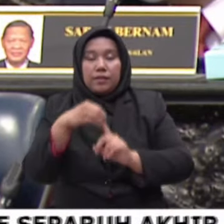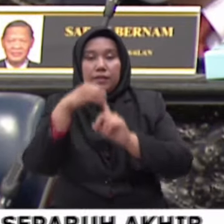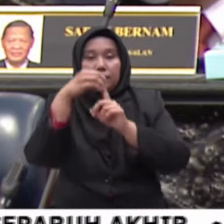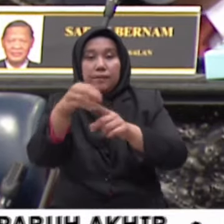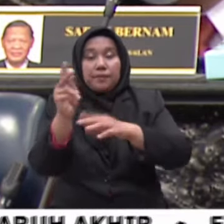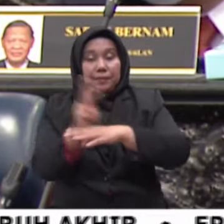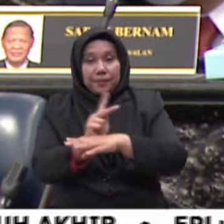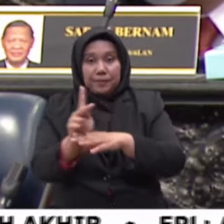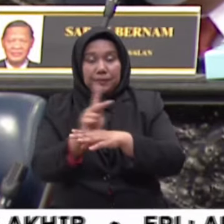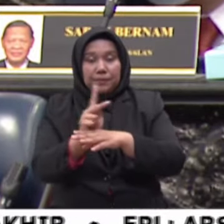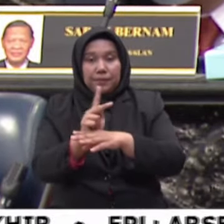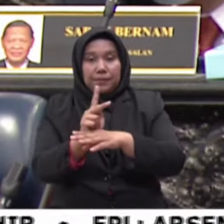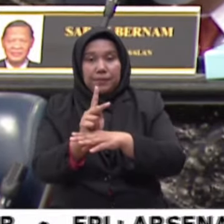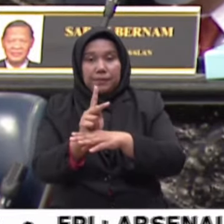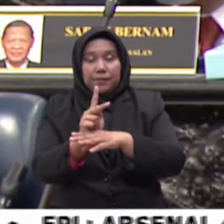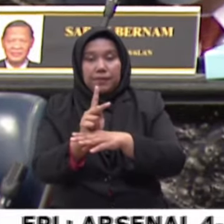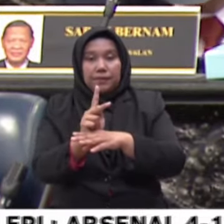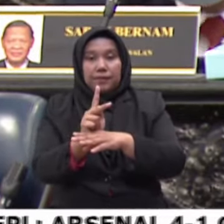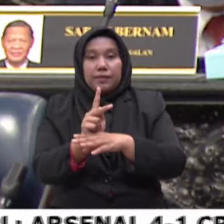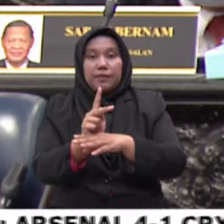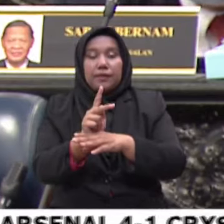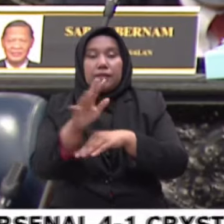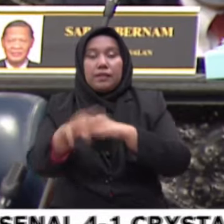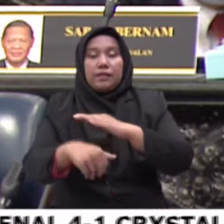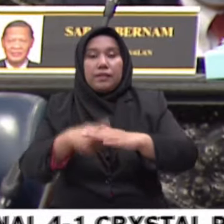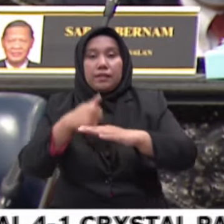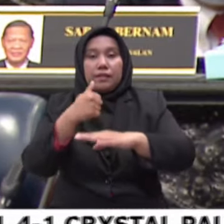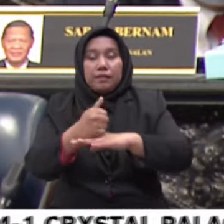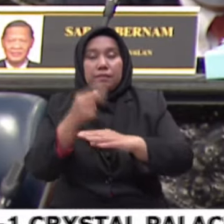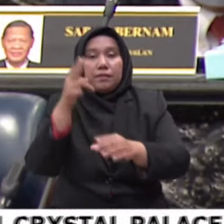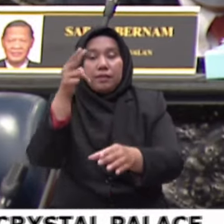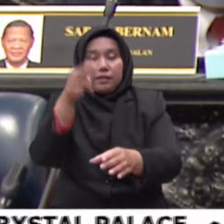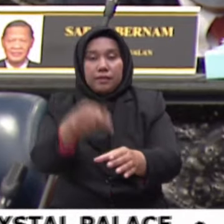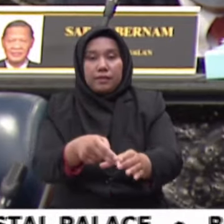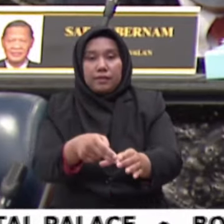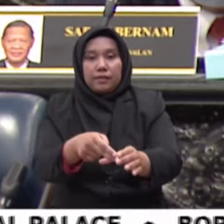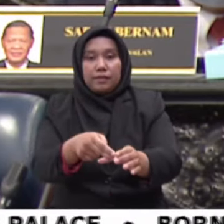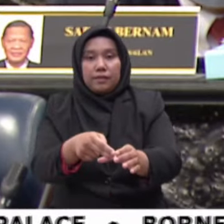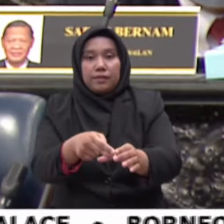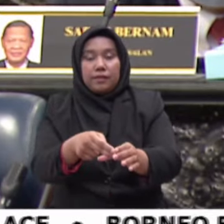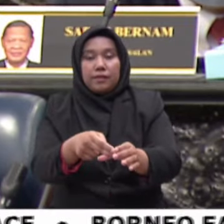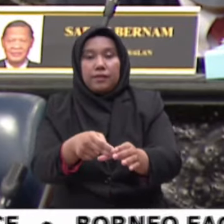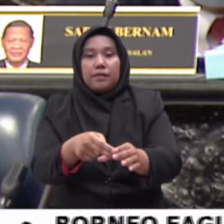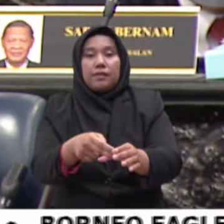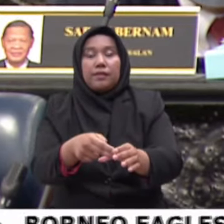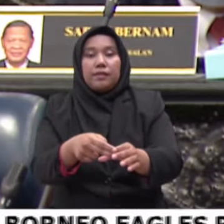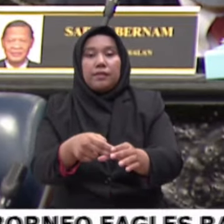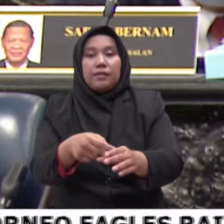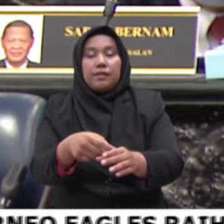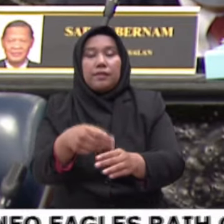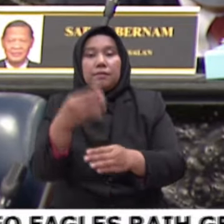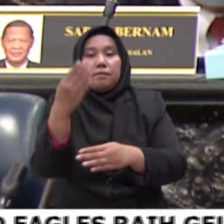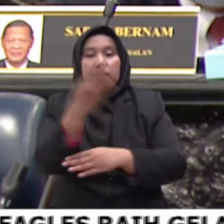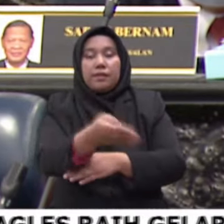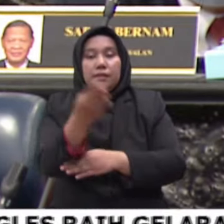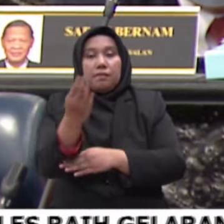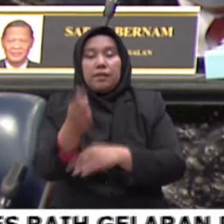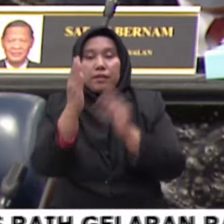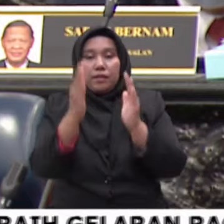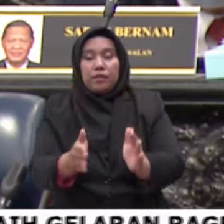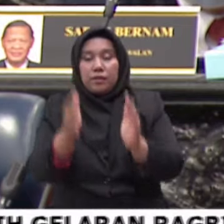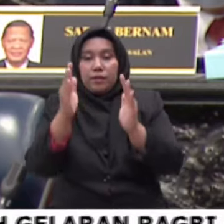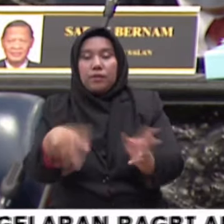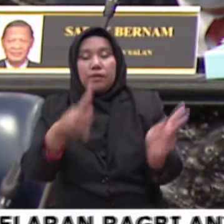koperasi yang ditubuhkan yang melibatkan produktiviti orang-orang kampung.